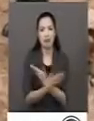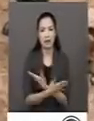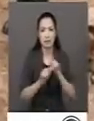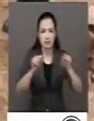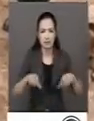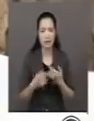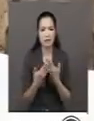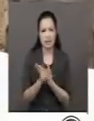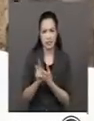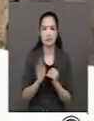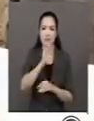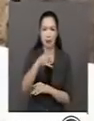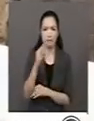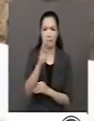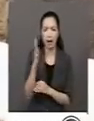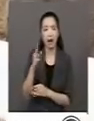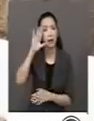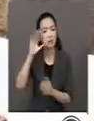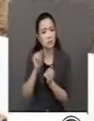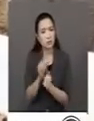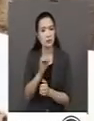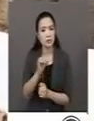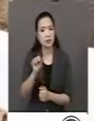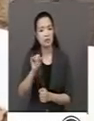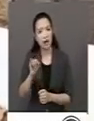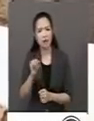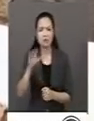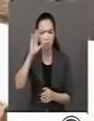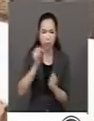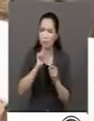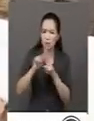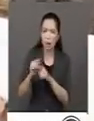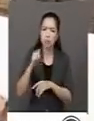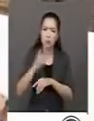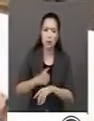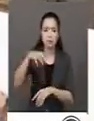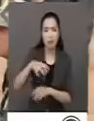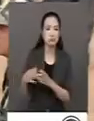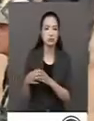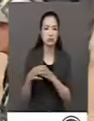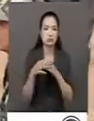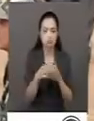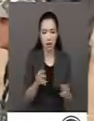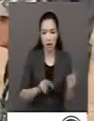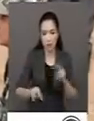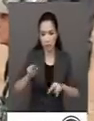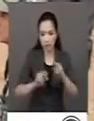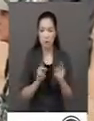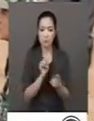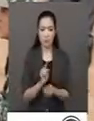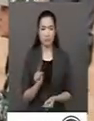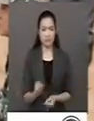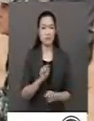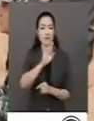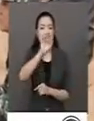ทั้งทหารตำรวจ DSI ลงพื้นที่ไปพร้อมกับหัวหน้าหน่วยพญาเสือคุณชัยวัฒน์ลิ้มลิขิตอักษร